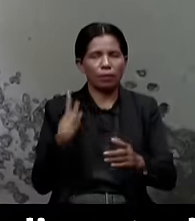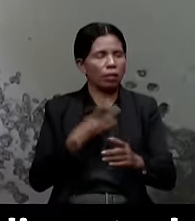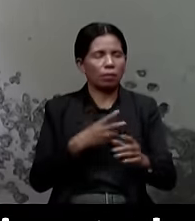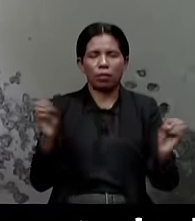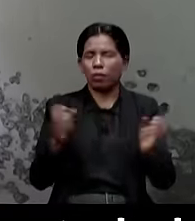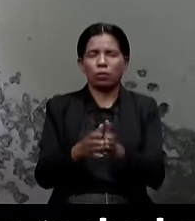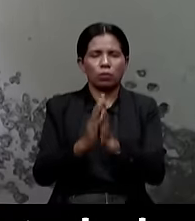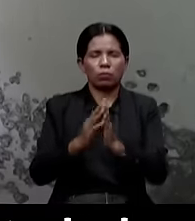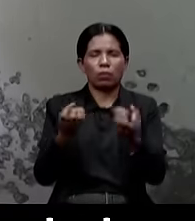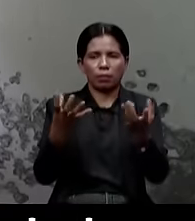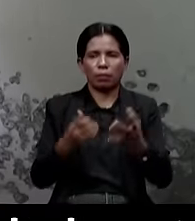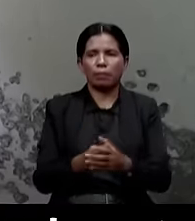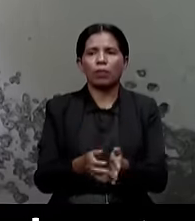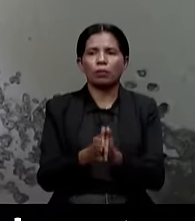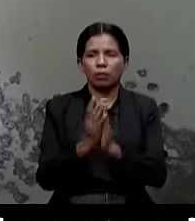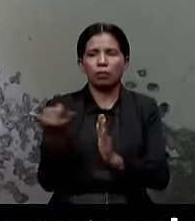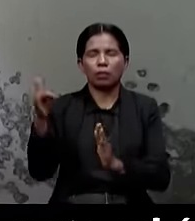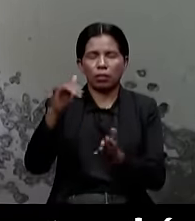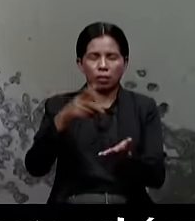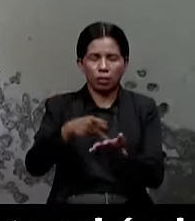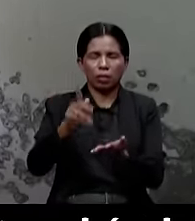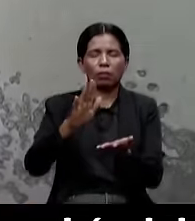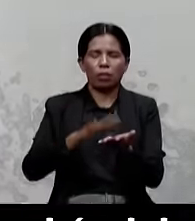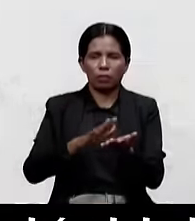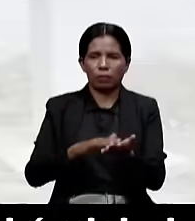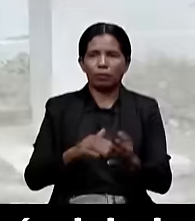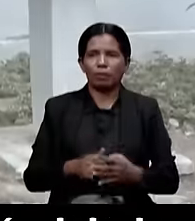barak husu det pas sir ne skola